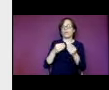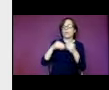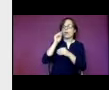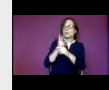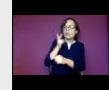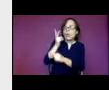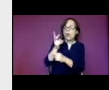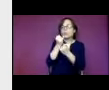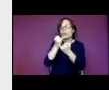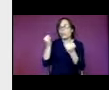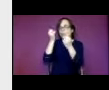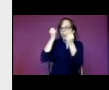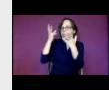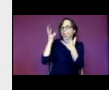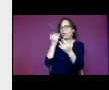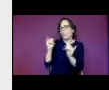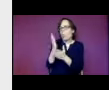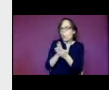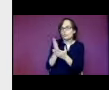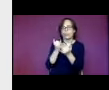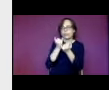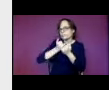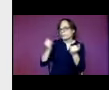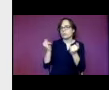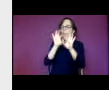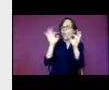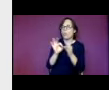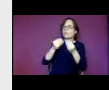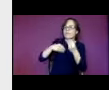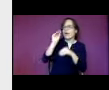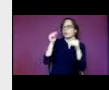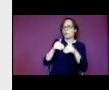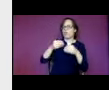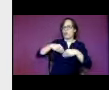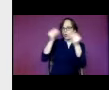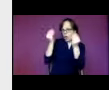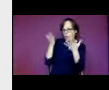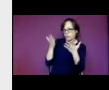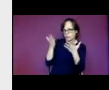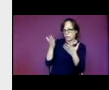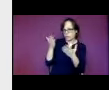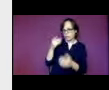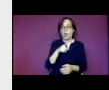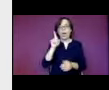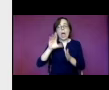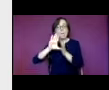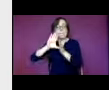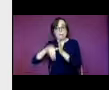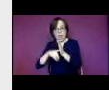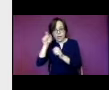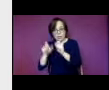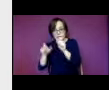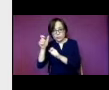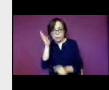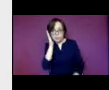do usług, do kultury i po prostu większe możliwości rozwoju. Z kolei mieszkańcy miasta już po